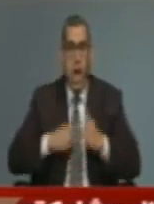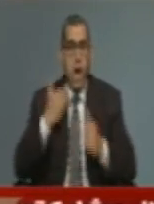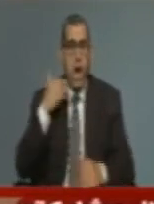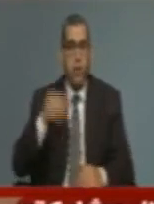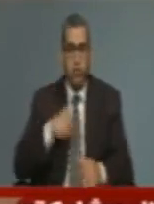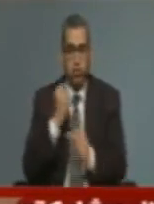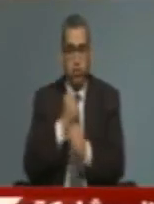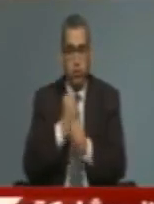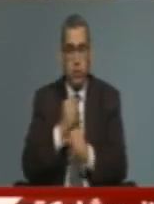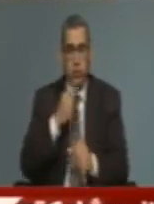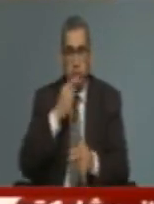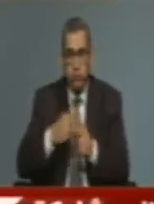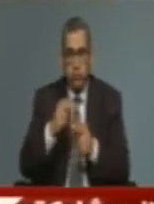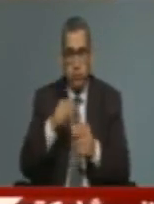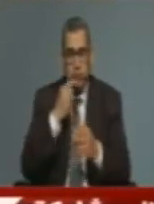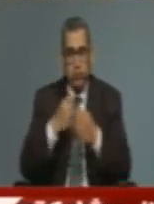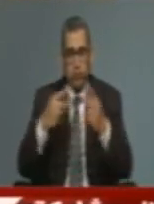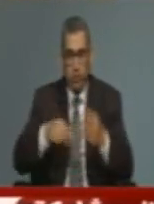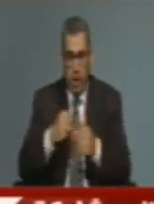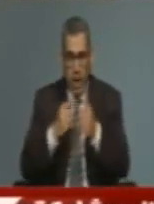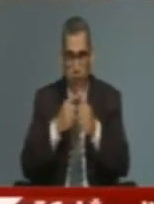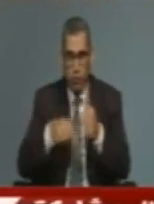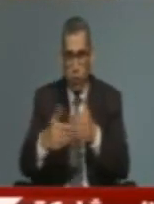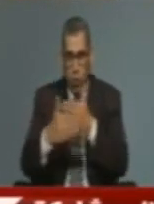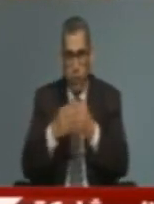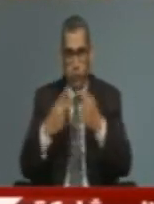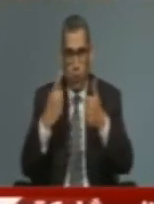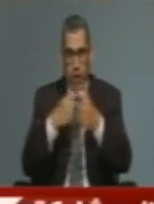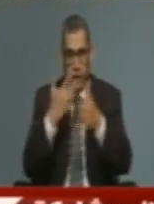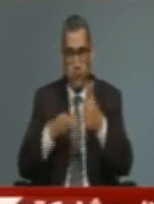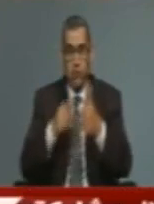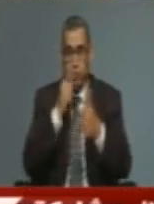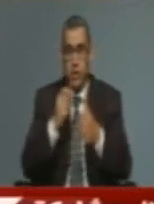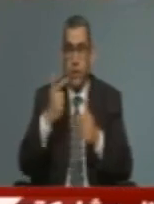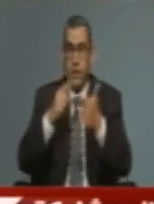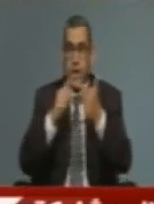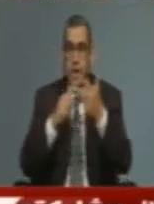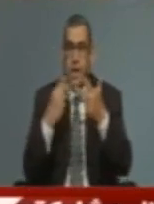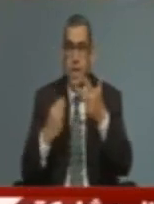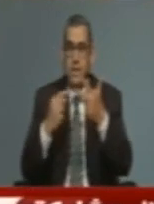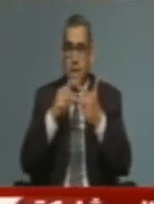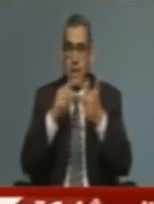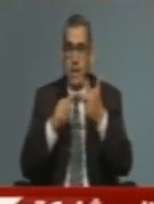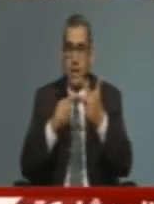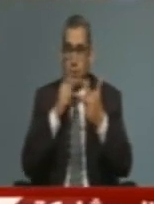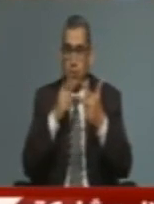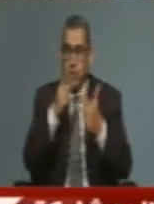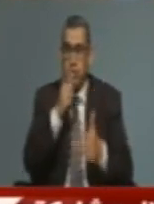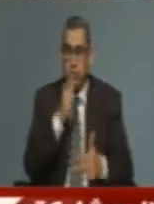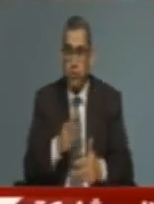مرحلة بنتمنى إن إحنا نخلصها قريبا يعني، في مرحلتين تانيين. أنت بتتكلم على حياة